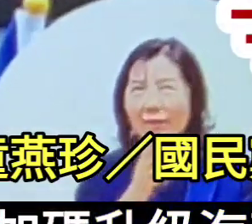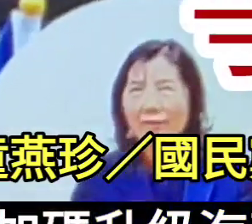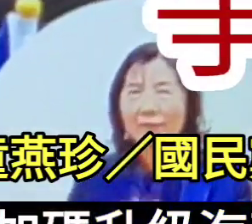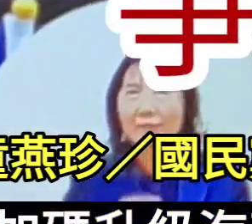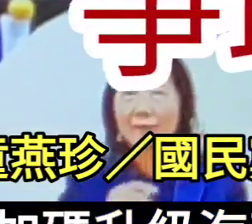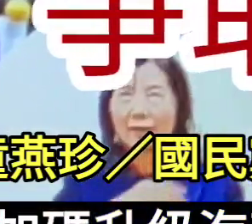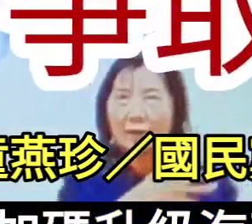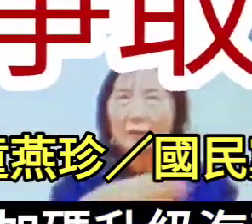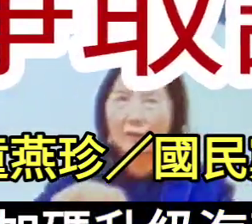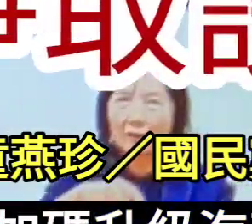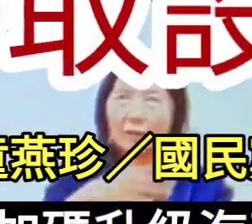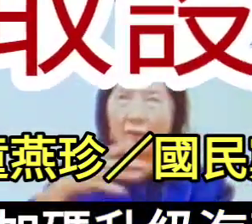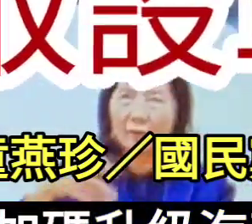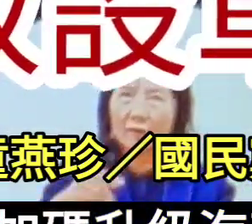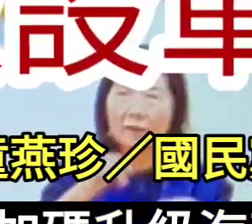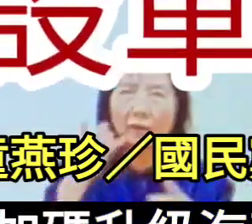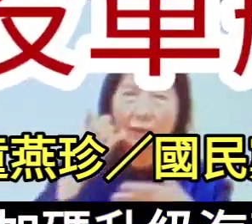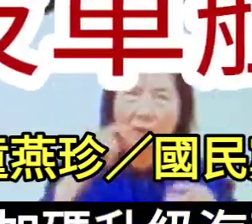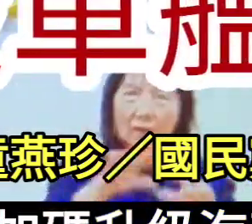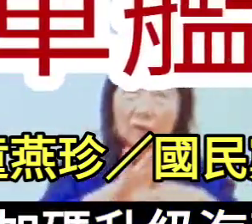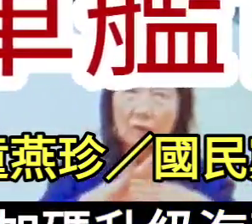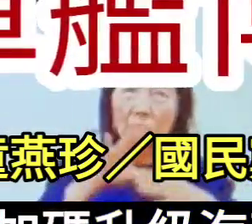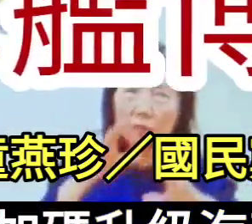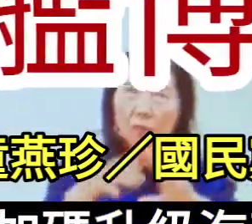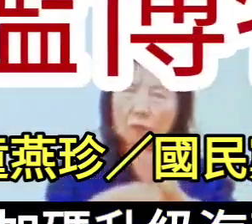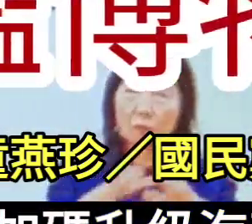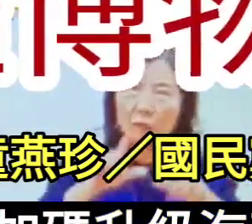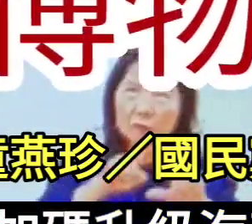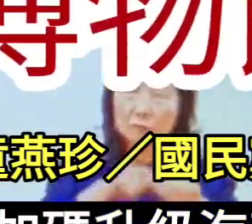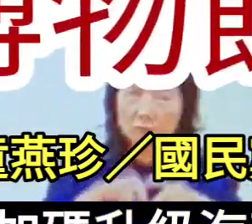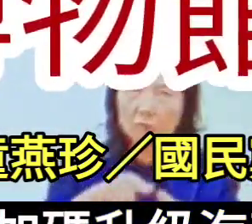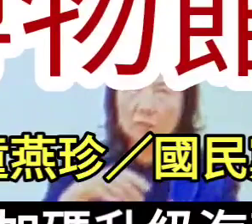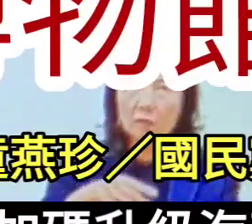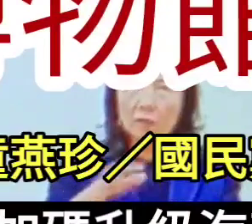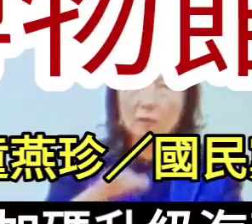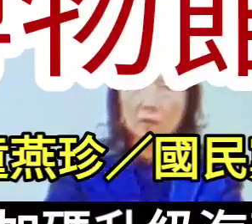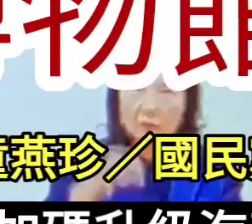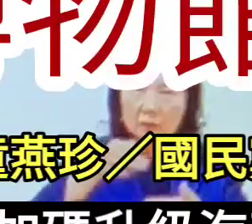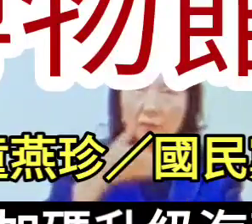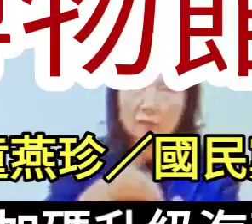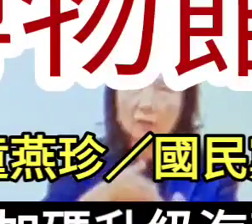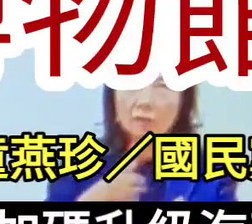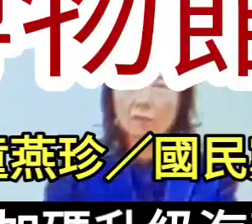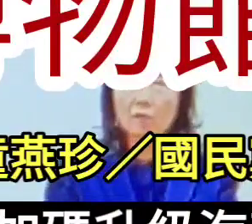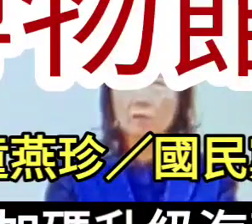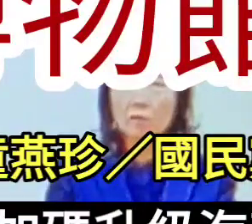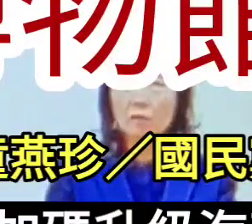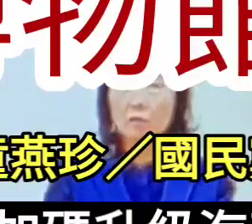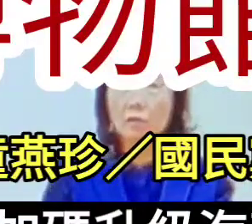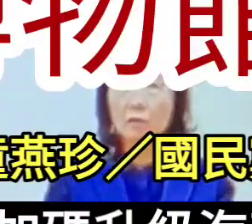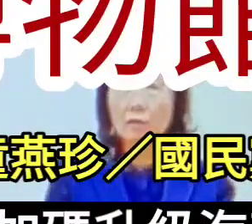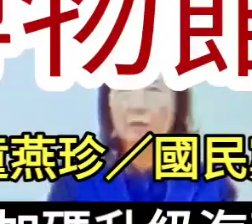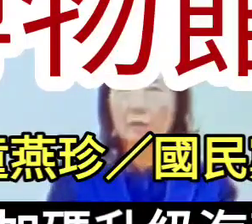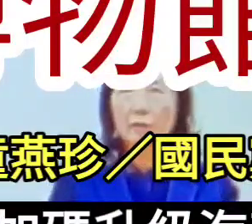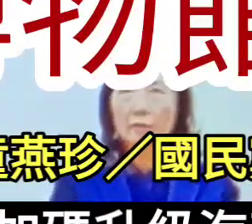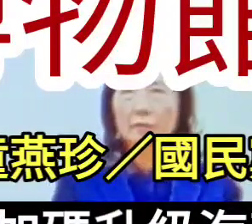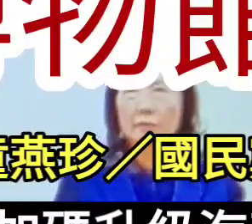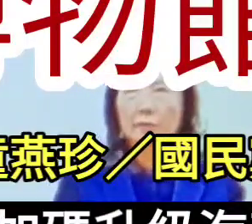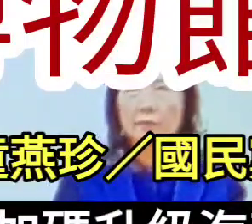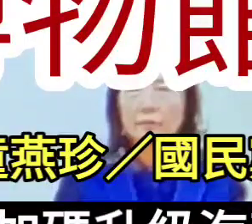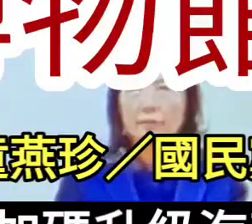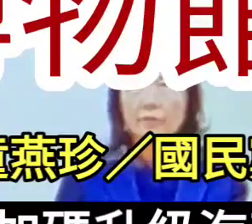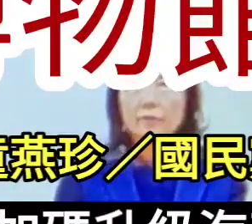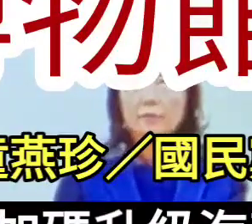流行音乐跟海洋文化中心啊，我再提到，现在我要讲到流行音乐跟海流行音乐跟海乐中